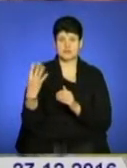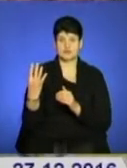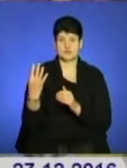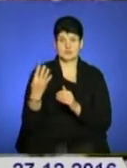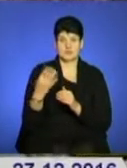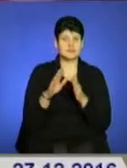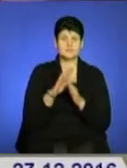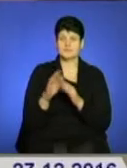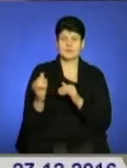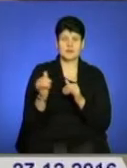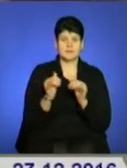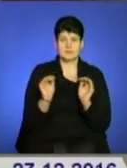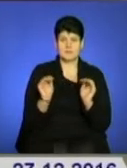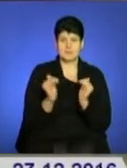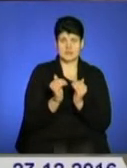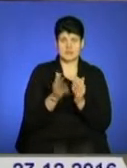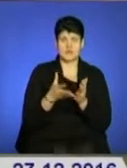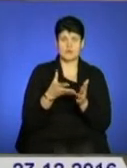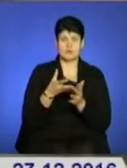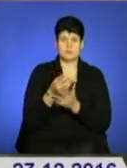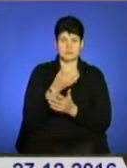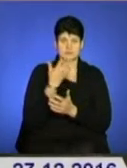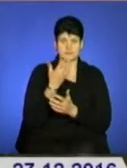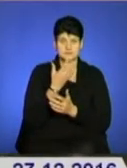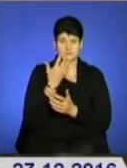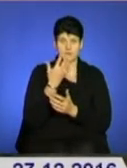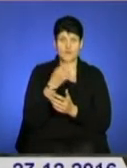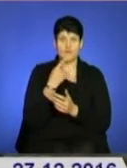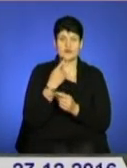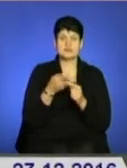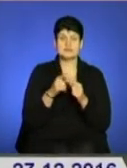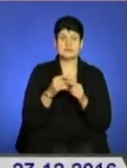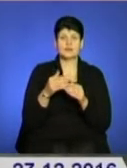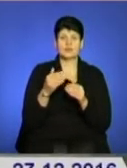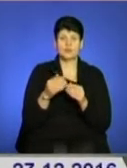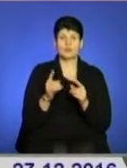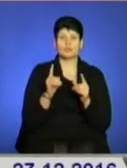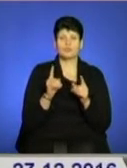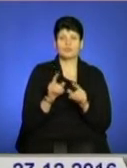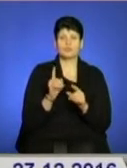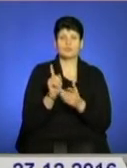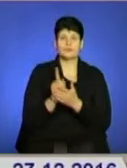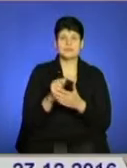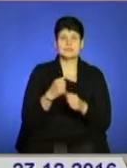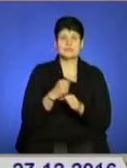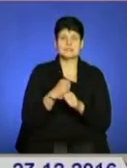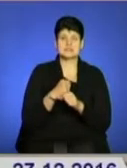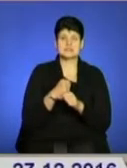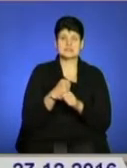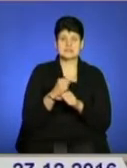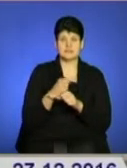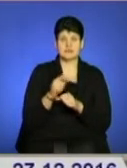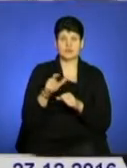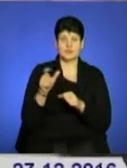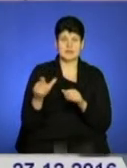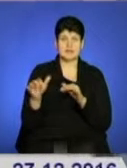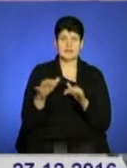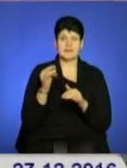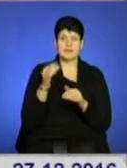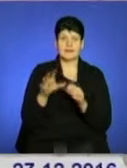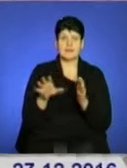голову не вкладається. При будь-якому варіанті це якась. Аби дізнатися, у чому причина такої переплати, ми звернулися в міську раду.